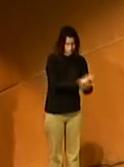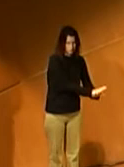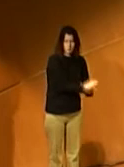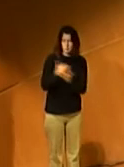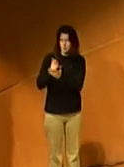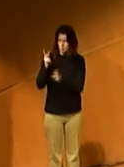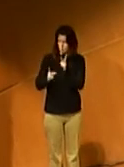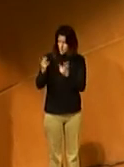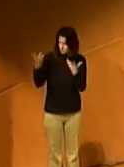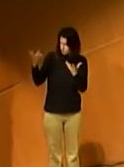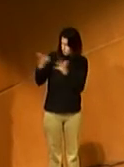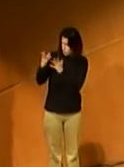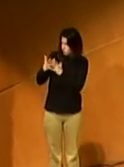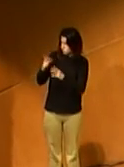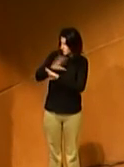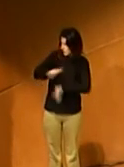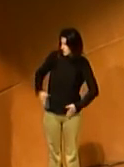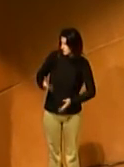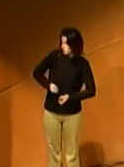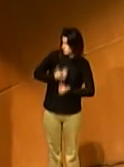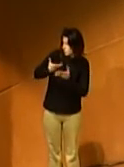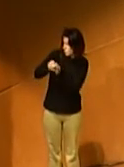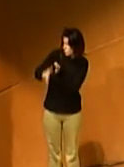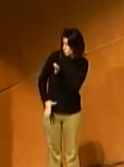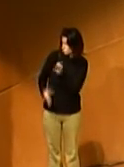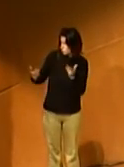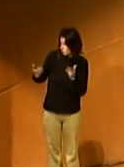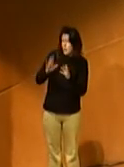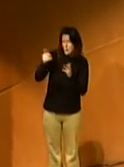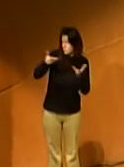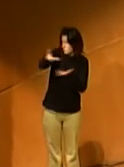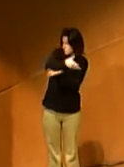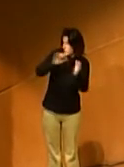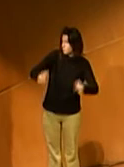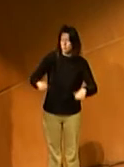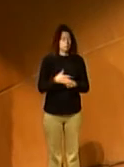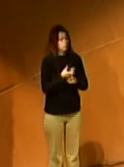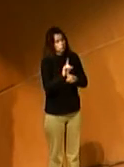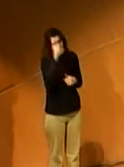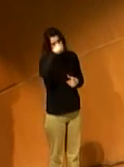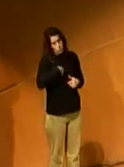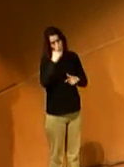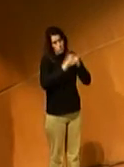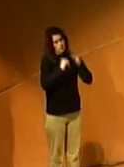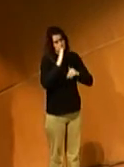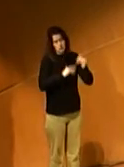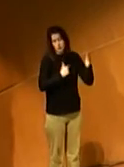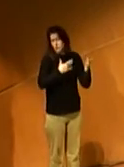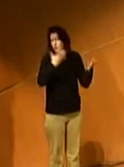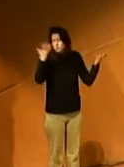conclure, avant qu'on ouvre la discussion ? Non, moi, je trouve que c'est un métier passionnant. Après, voilà, on fait beaucoup de rencontres, que ce